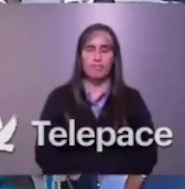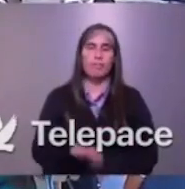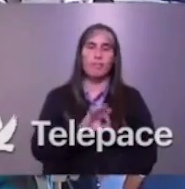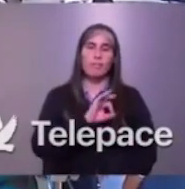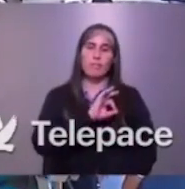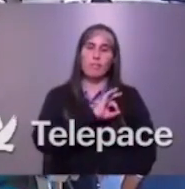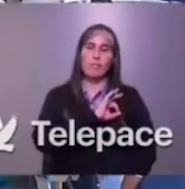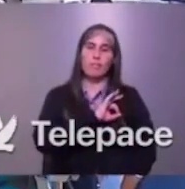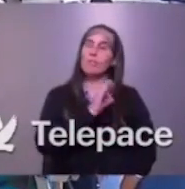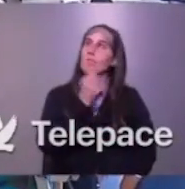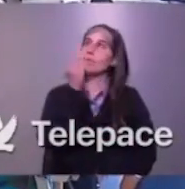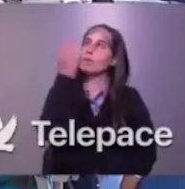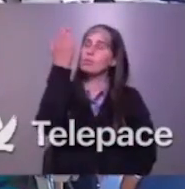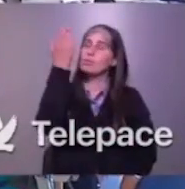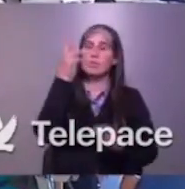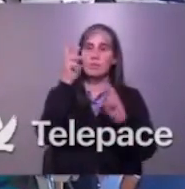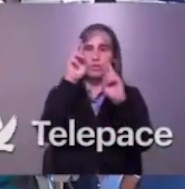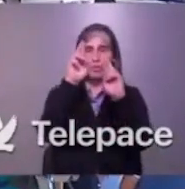Dominus